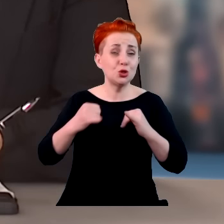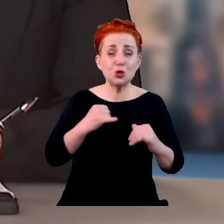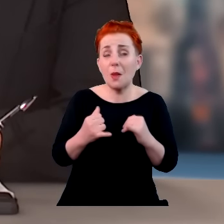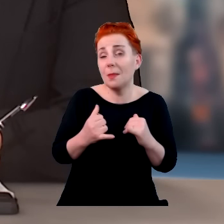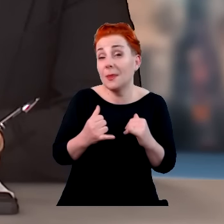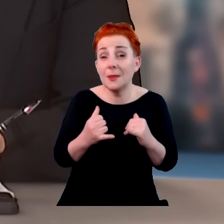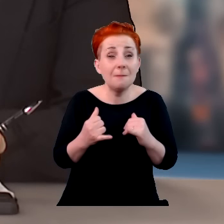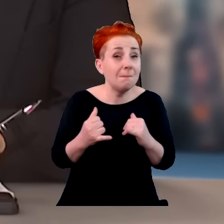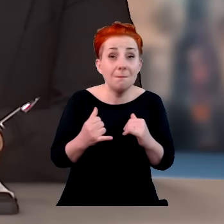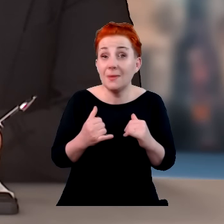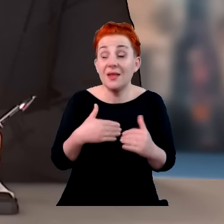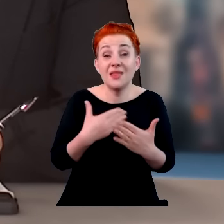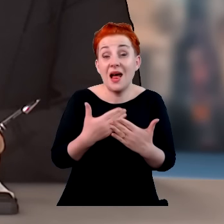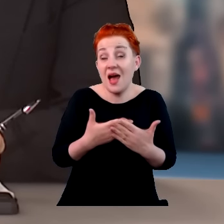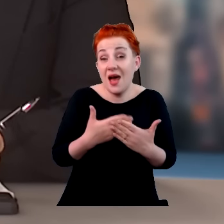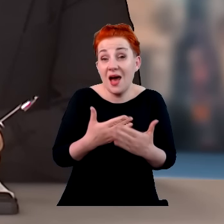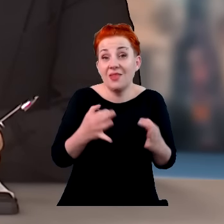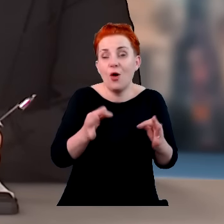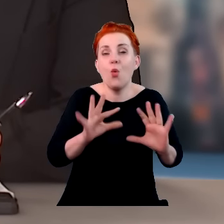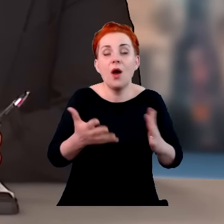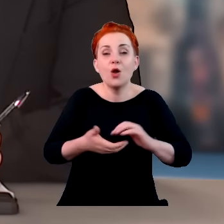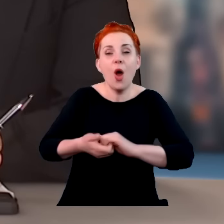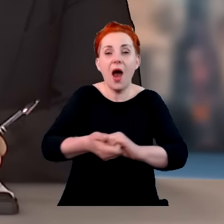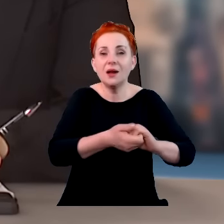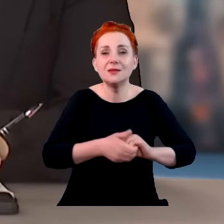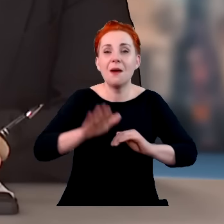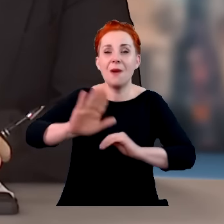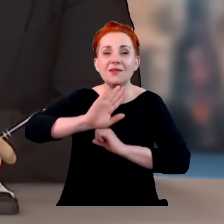dlatego właśnie doczekał się takiego, ta koalicja doczekała się takiego wsparcia